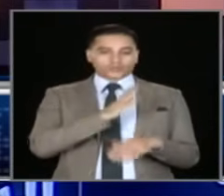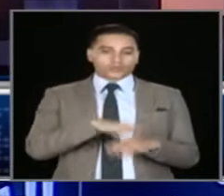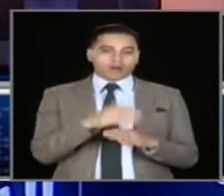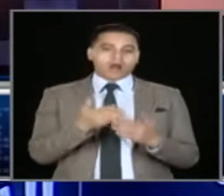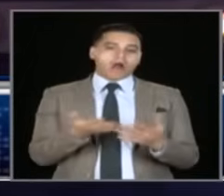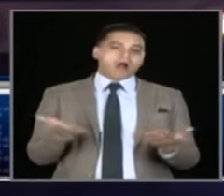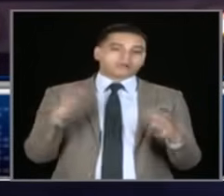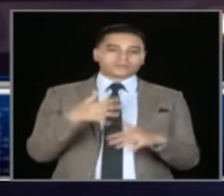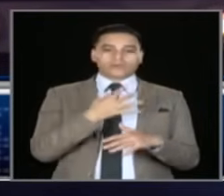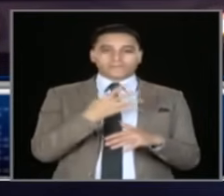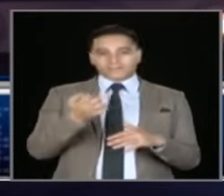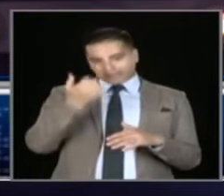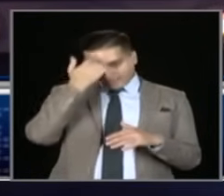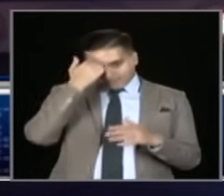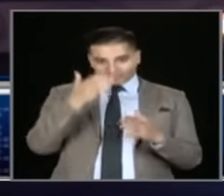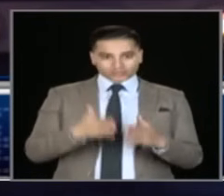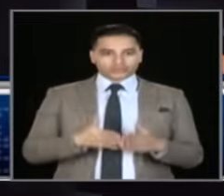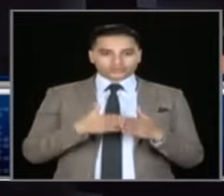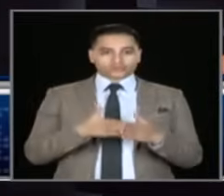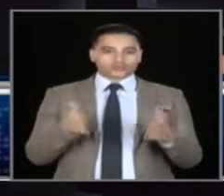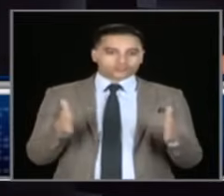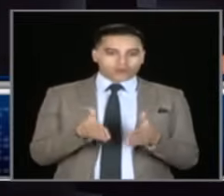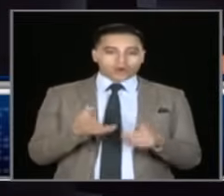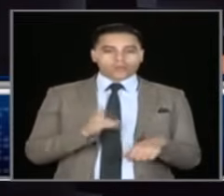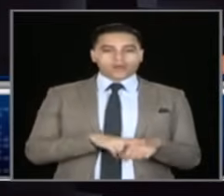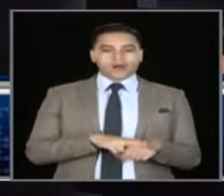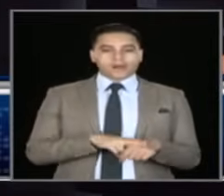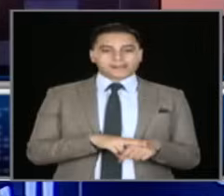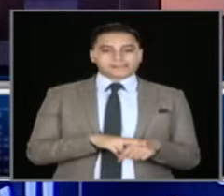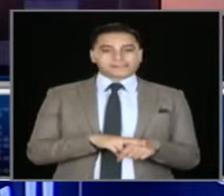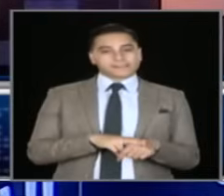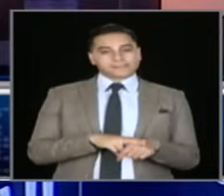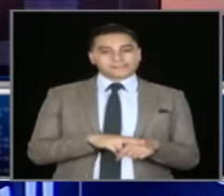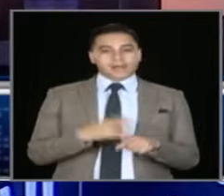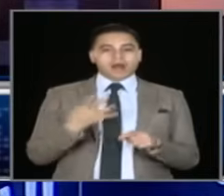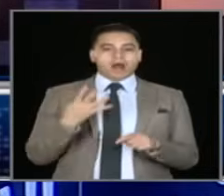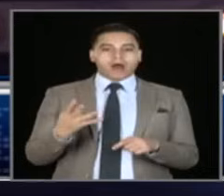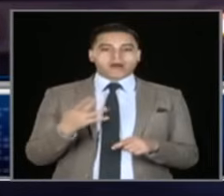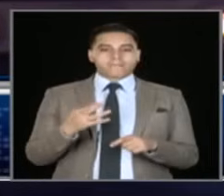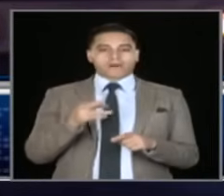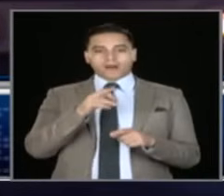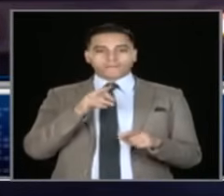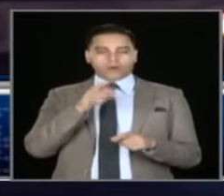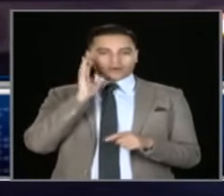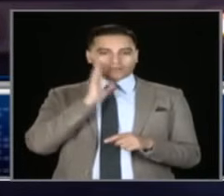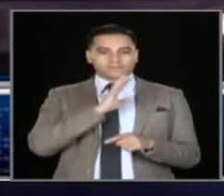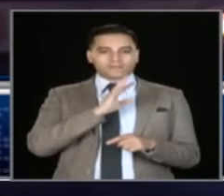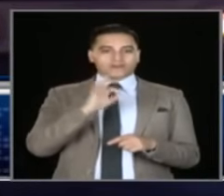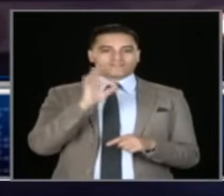من 400 سفينة صغيرة وأربع بوارج. ميناء طولون. ميناء طولون.